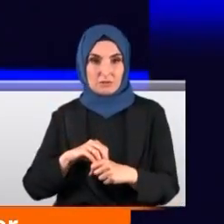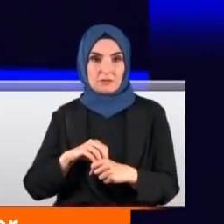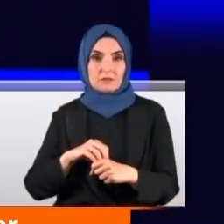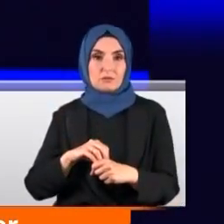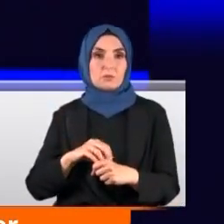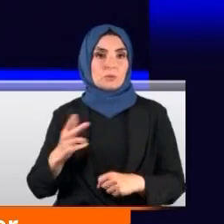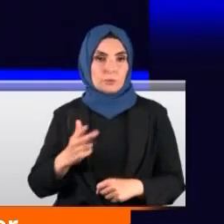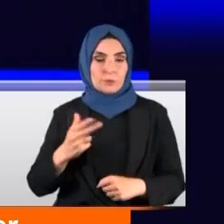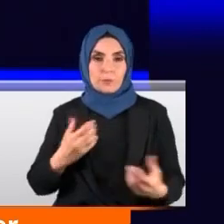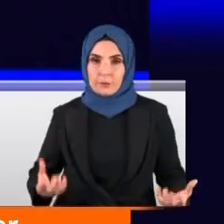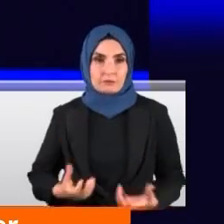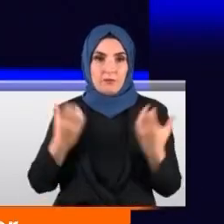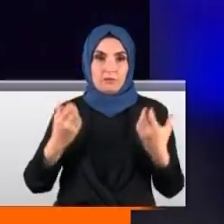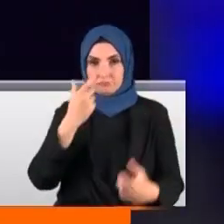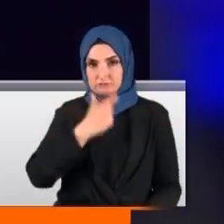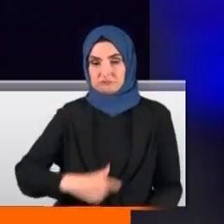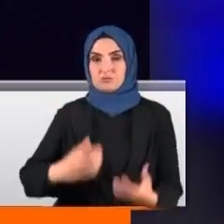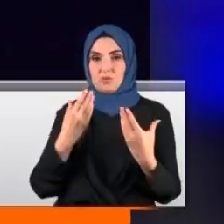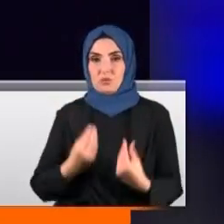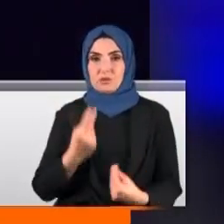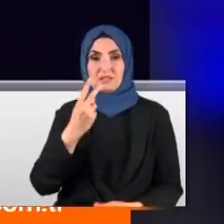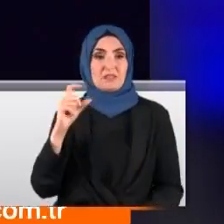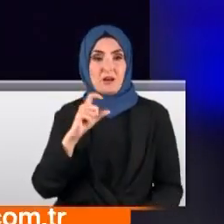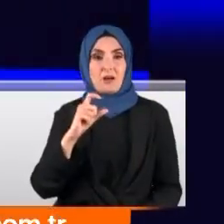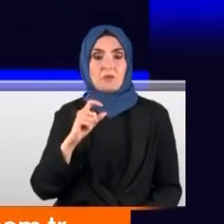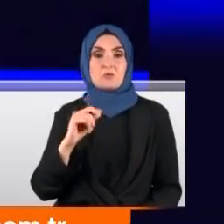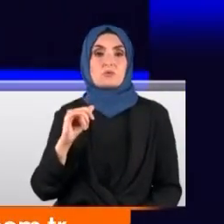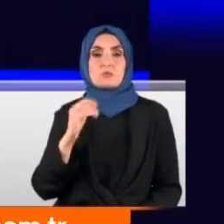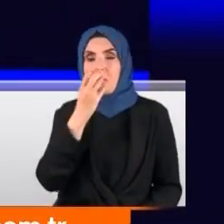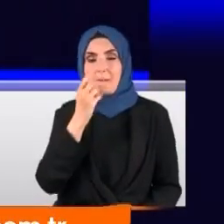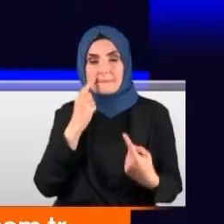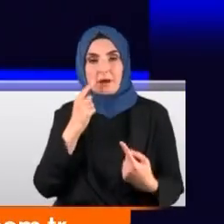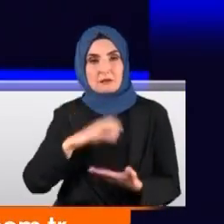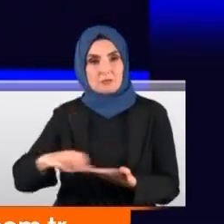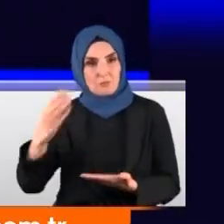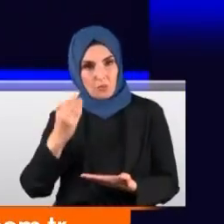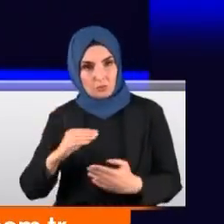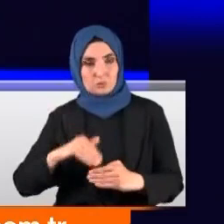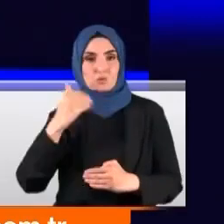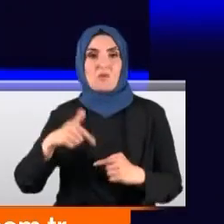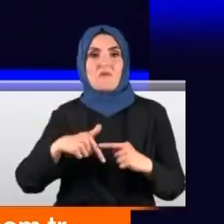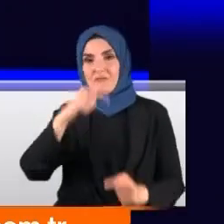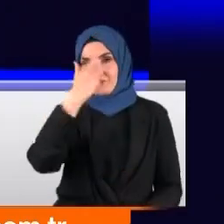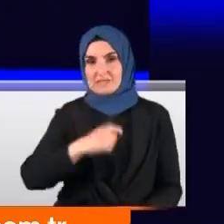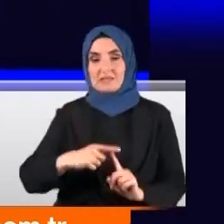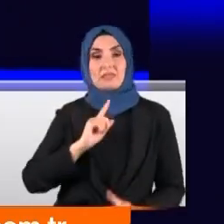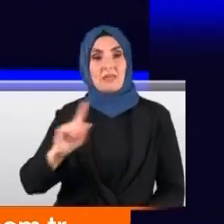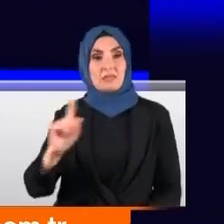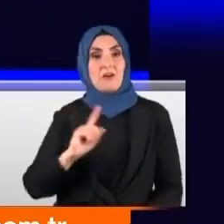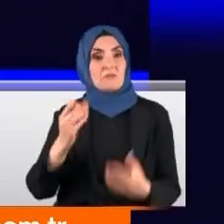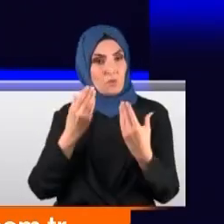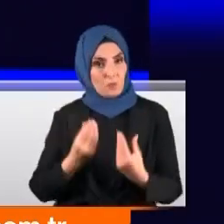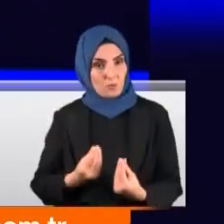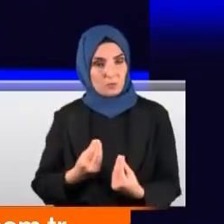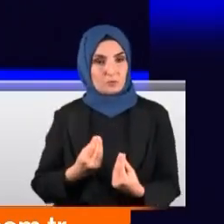2 ay bir yoğun bakım sürecim oldu. Yanık izleri oradan mı kaldı? Evet. Daha sonrasında fizik tedavilerim falan o şekilde devam etmeye çalıştım.